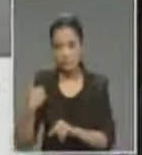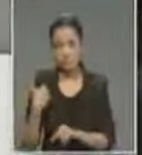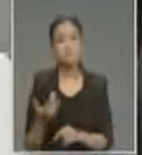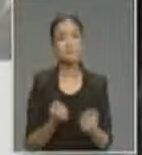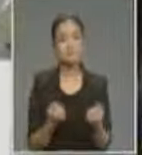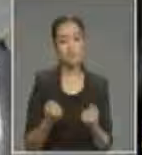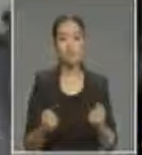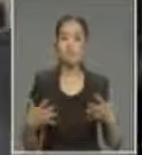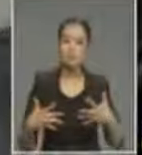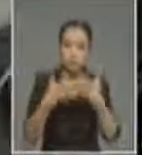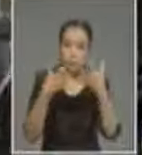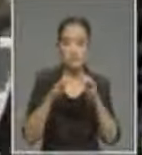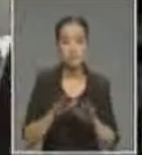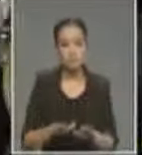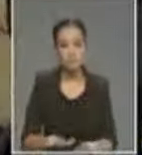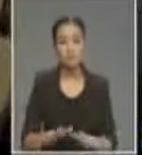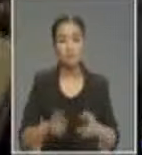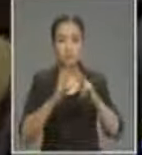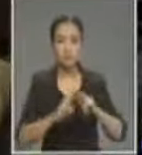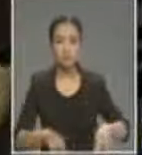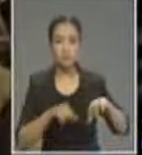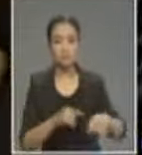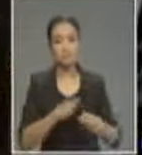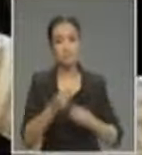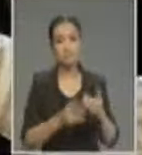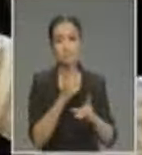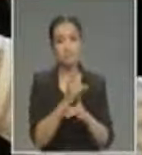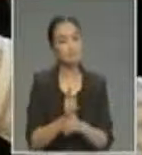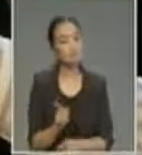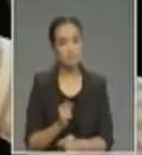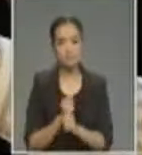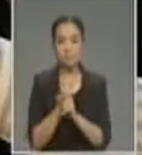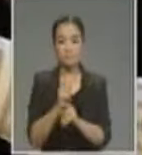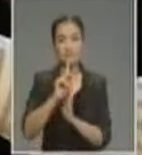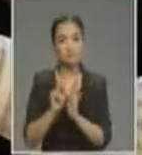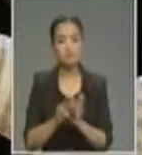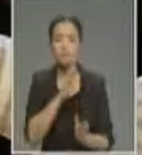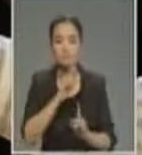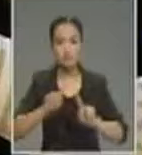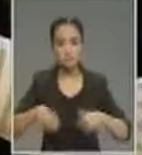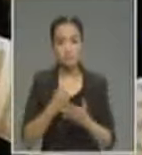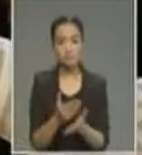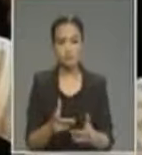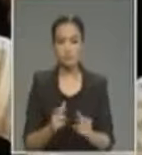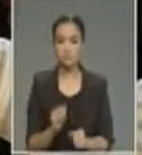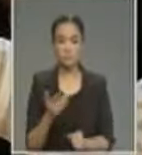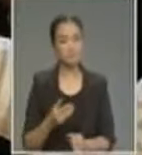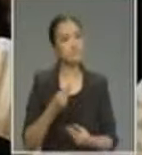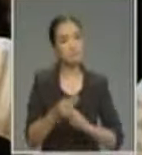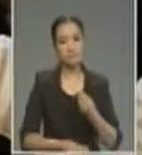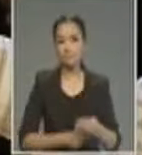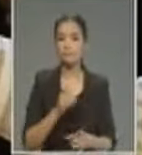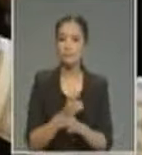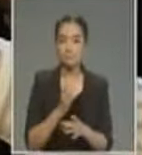อุบัติภัยส่วนการจัดการกับร้านที่ขายสุราก็เป็นไปตามกฎหมายนะคะถ้าเกิดว่าร้านไหนไม่มีใบอนุญาตก็ไม่สามารถที่จะขายเหล้าข